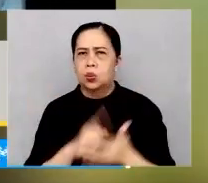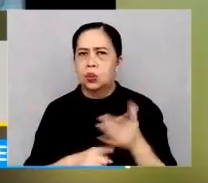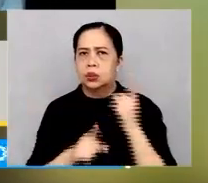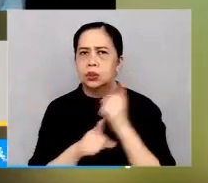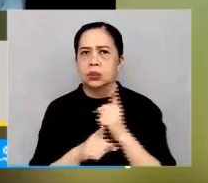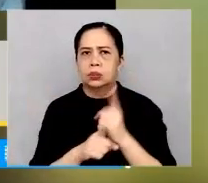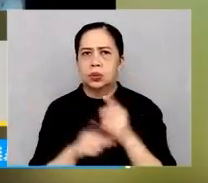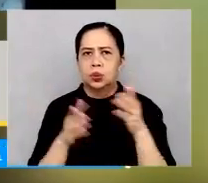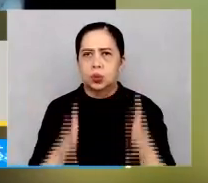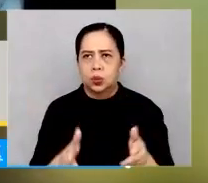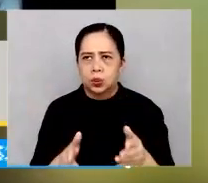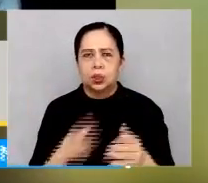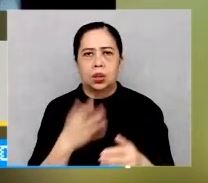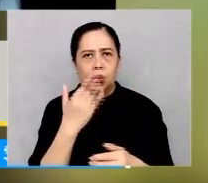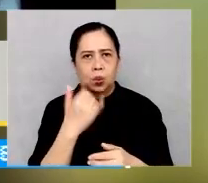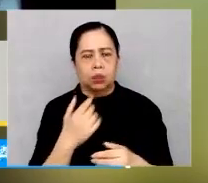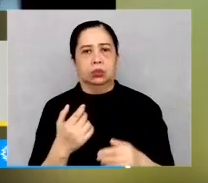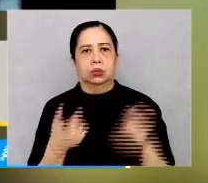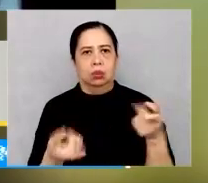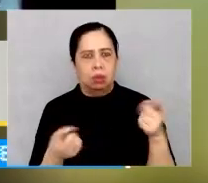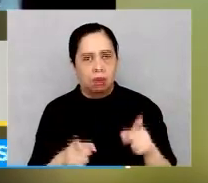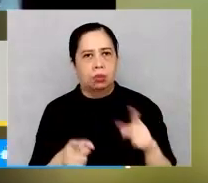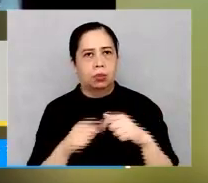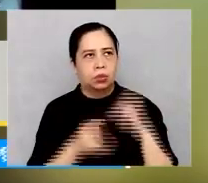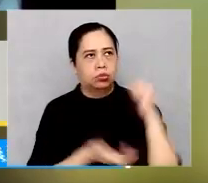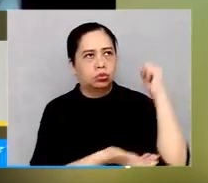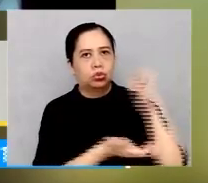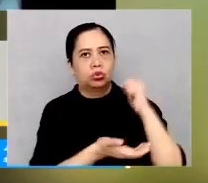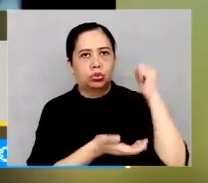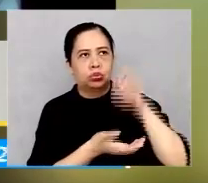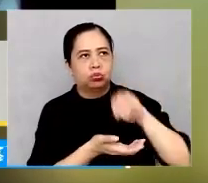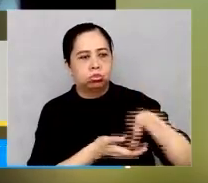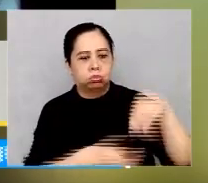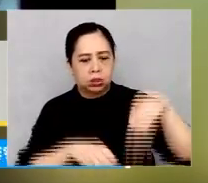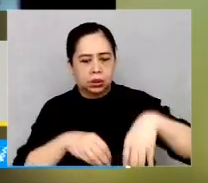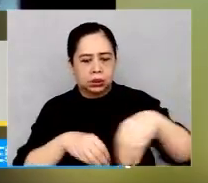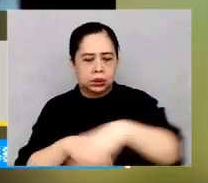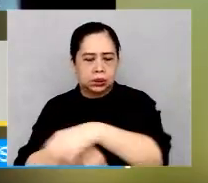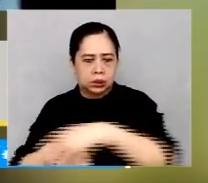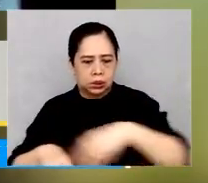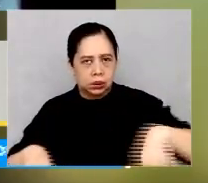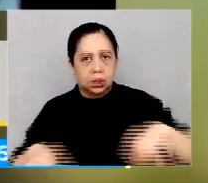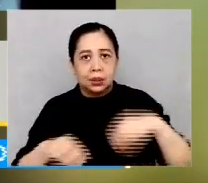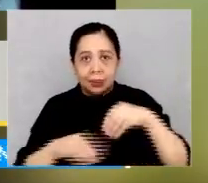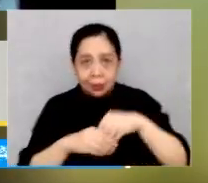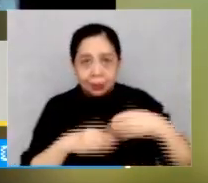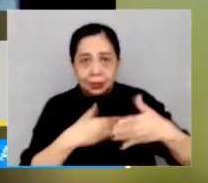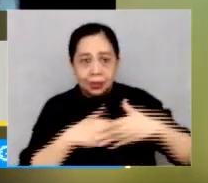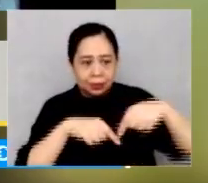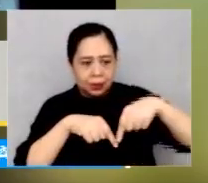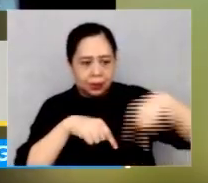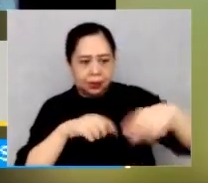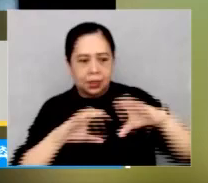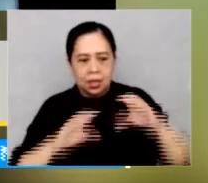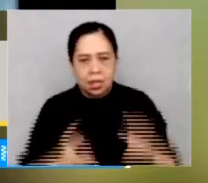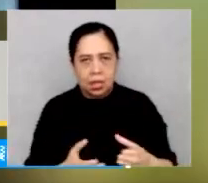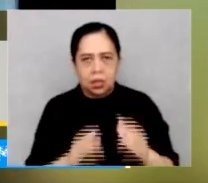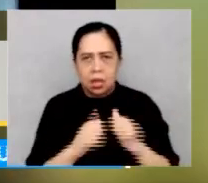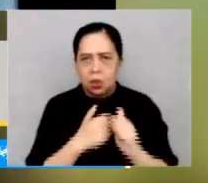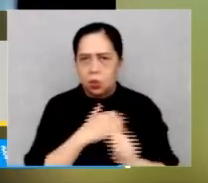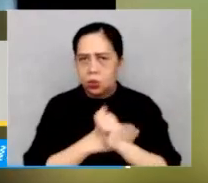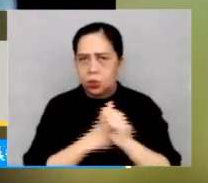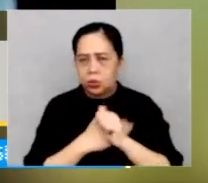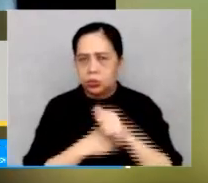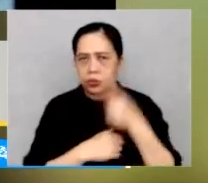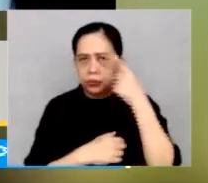dyan? At bakit umabot sa punto na mag-spray siya ng pesticide sa gitna ng klase doon? At gaano ba kapeligroso yan para sa mga